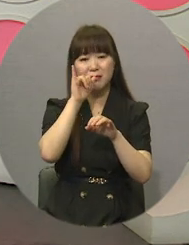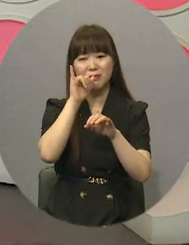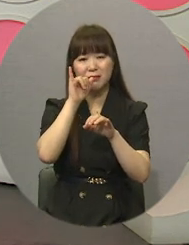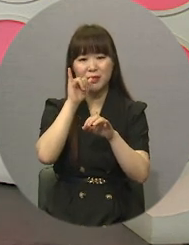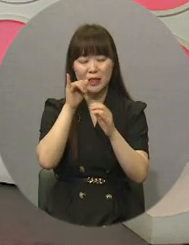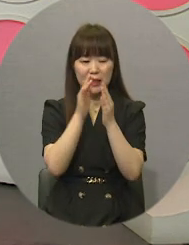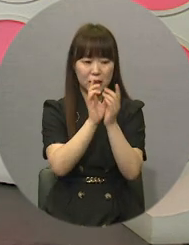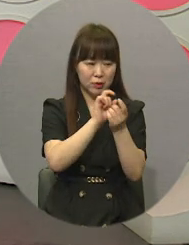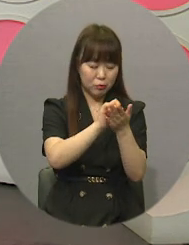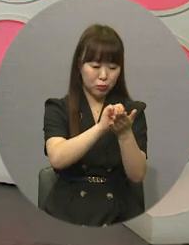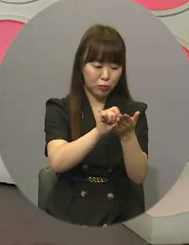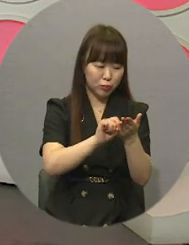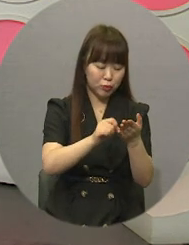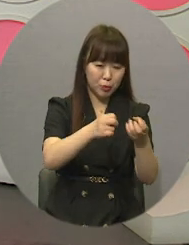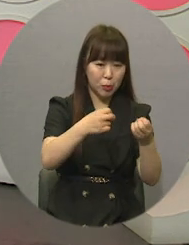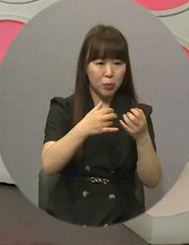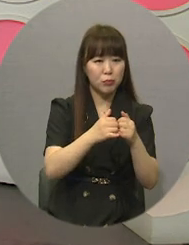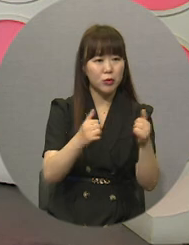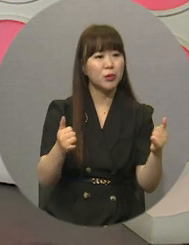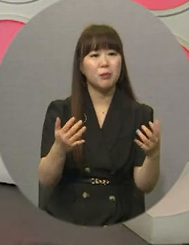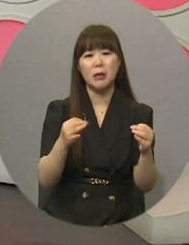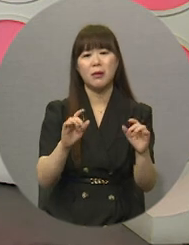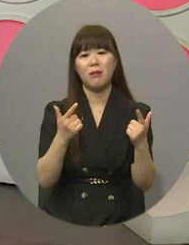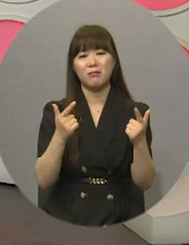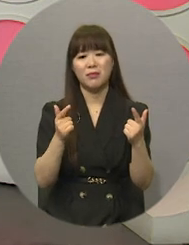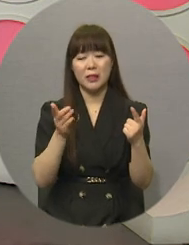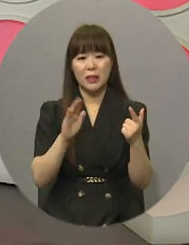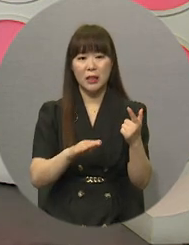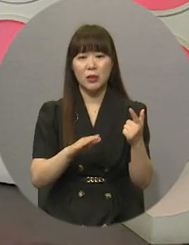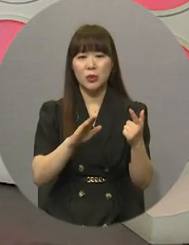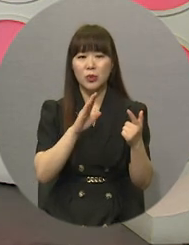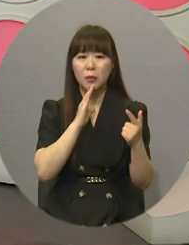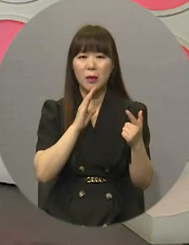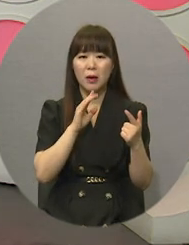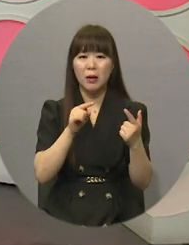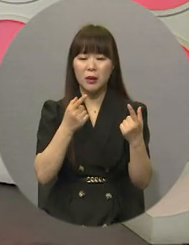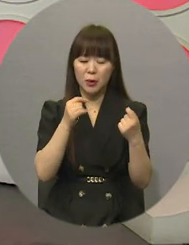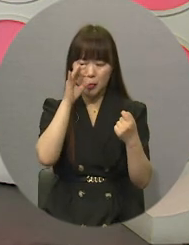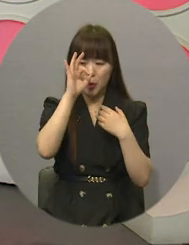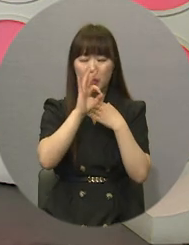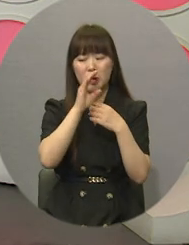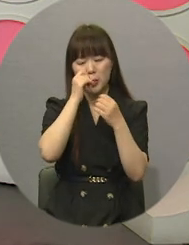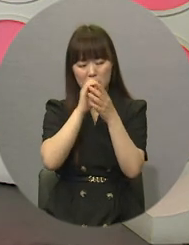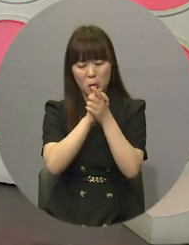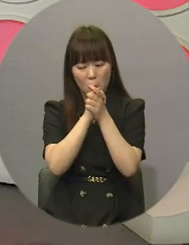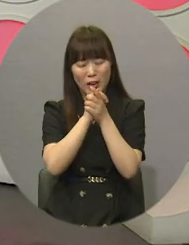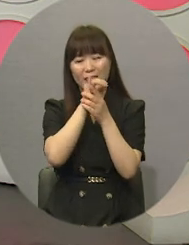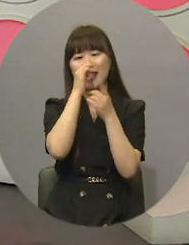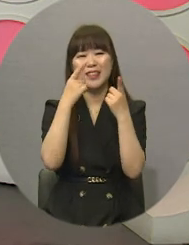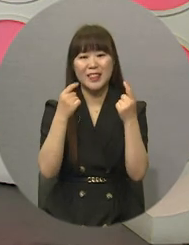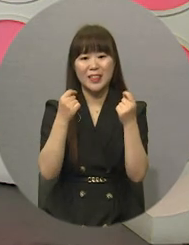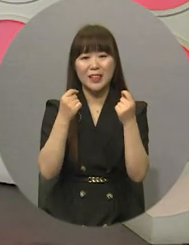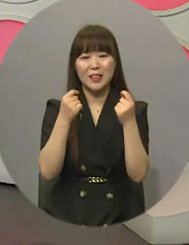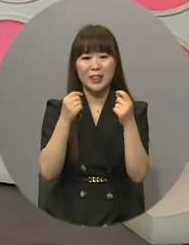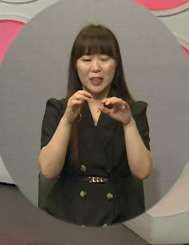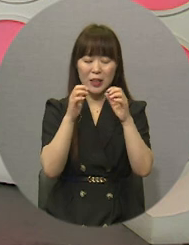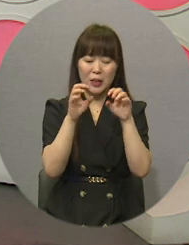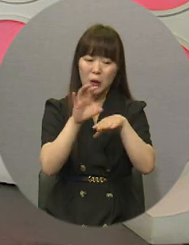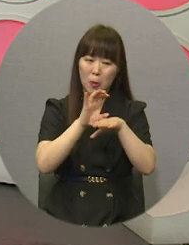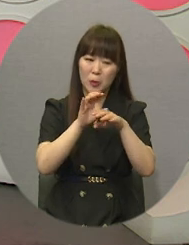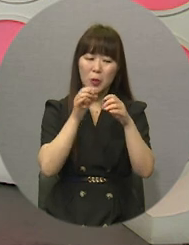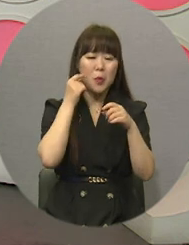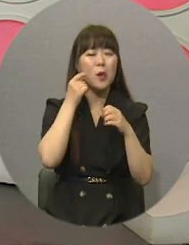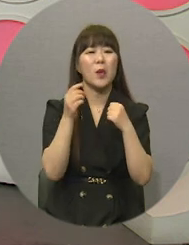오거나. 진필로, 손필로 쓰시는 게 없는데, 없는데. 이런 거 보면 정이 가요. 그죠? 그러니까요. 아이고, 어머님 고맙습니다. 어머님 컴퓨터를 못 하시니까